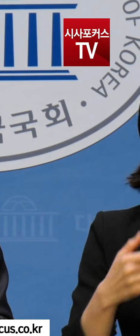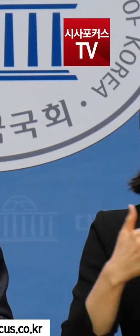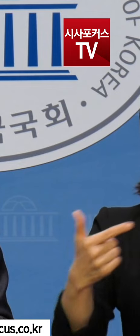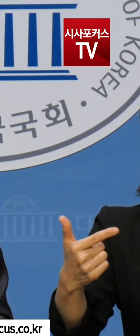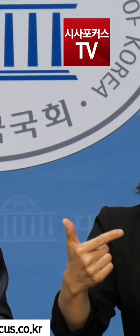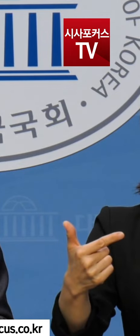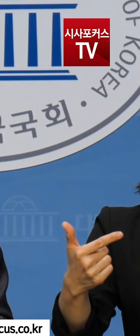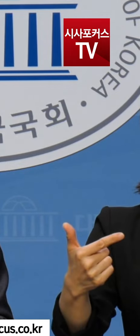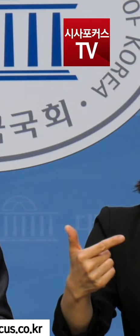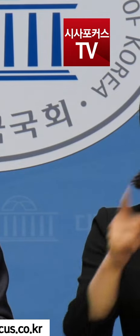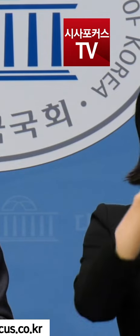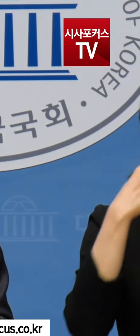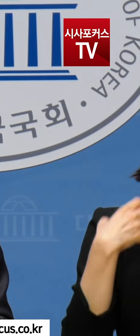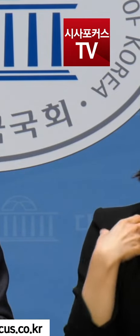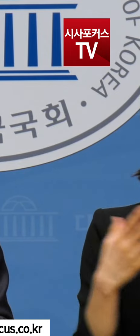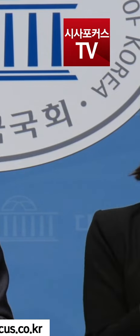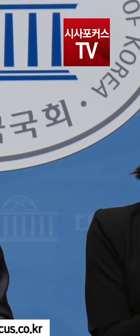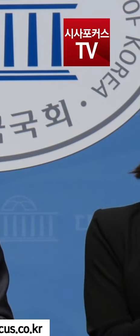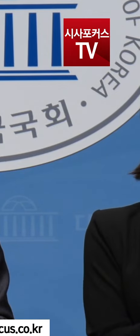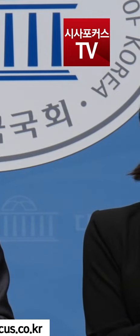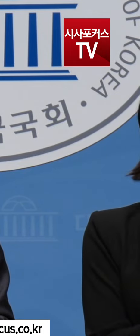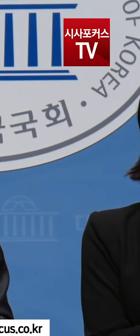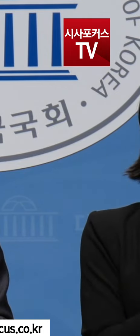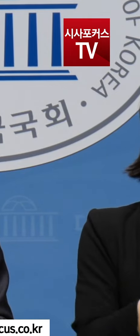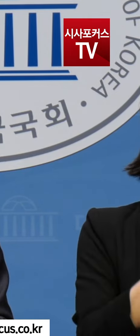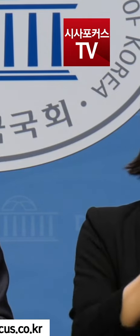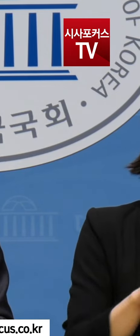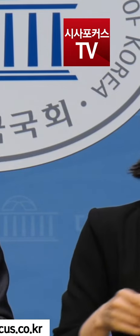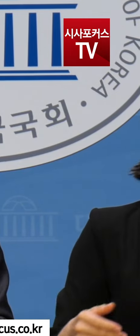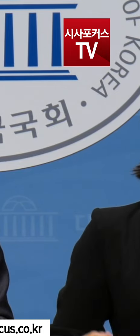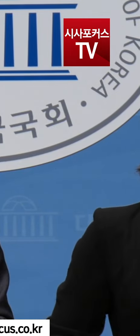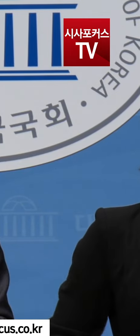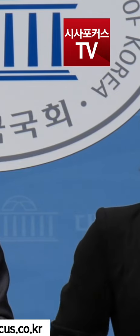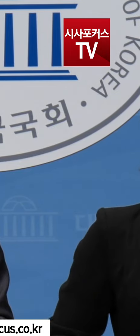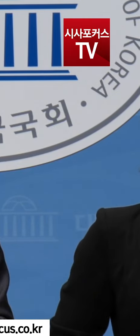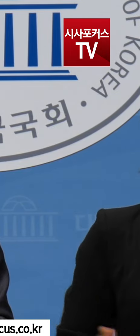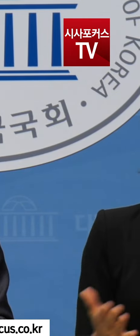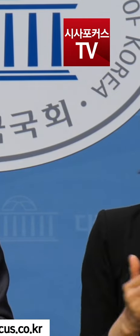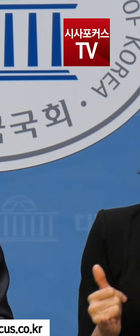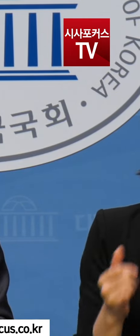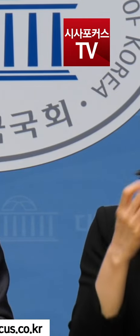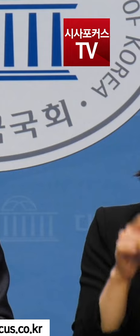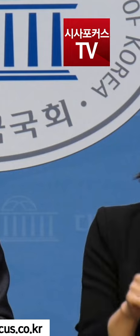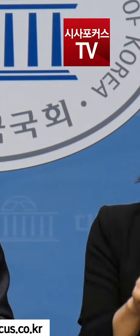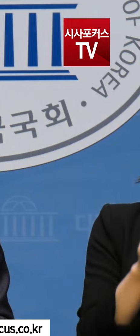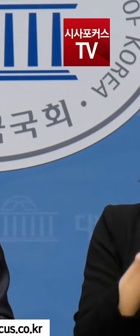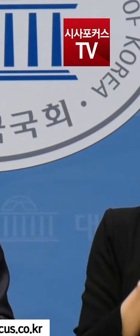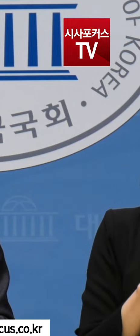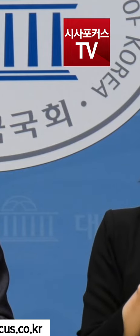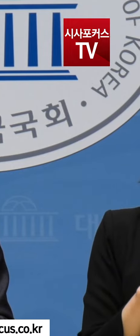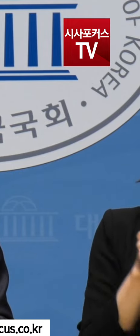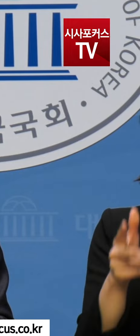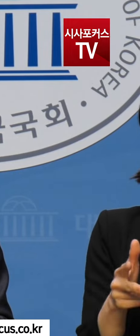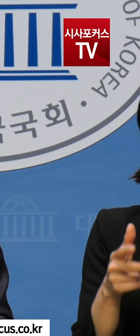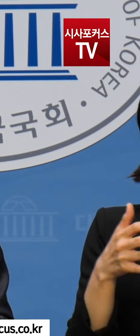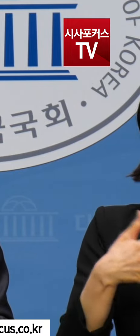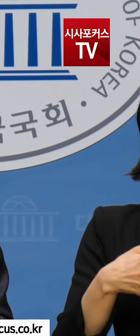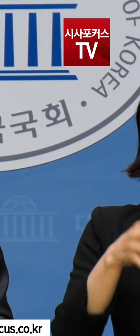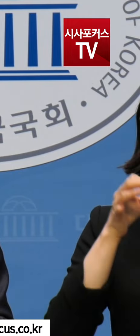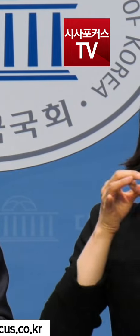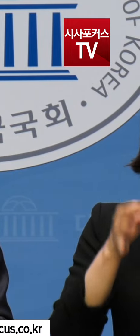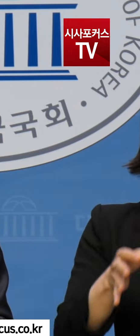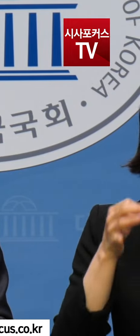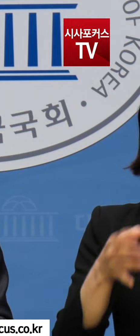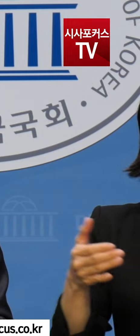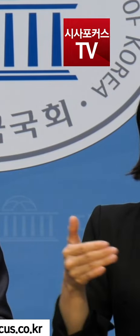부여되어 있는 정부 계약을 이행하기 위해서 노동자를 신규 고용하고 대규모 시설 투자를 했으나 하루아침에